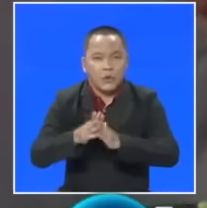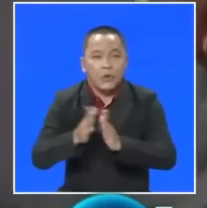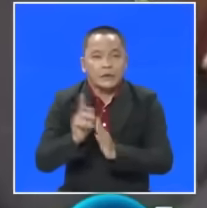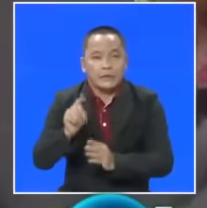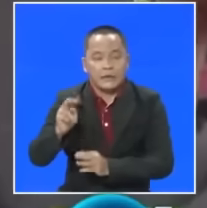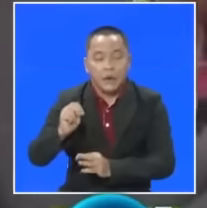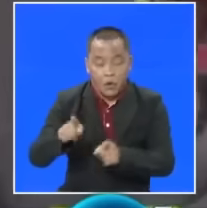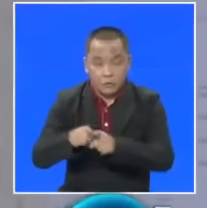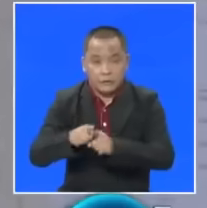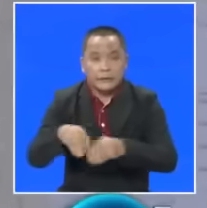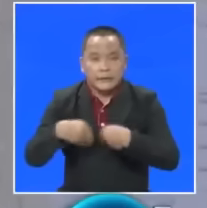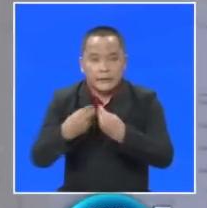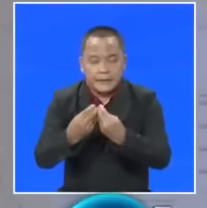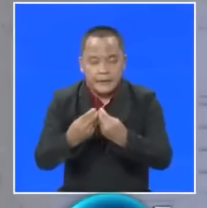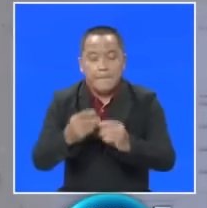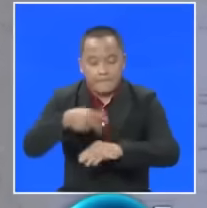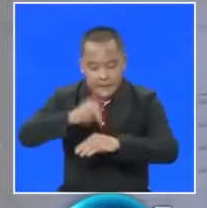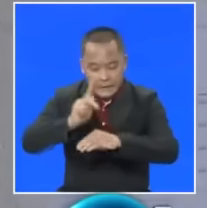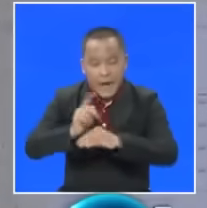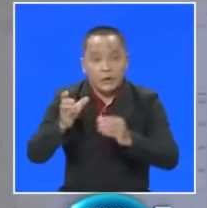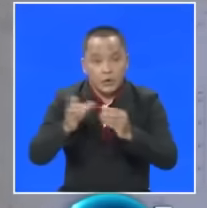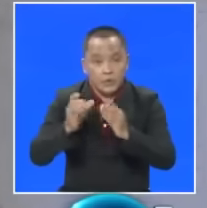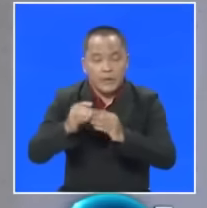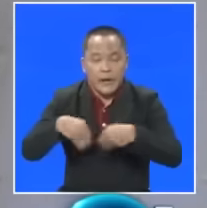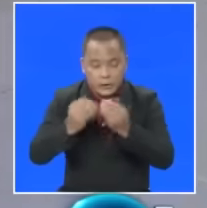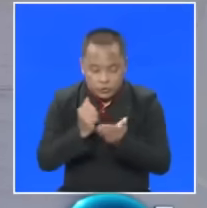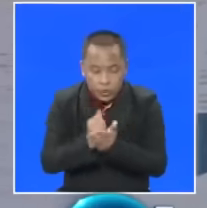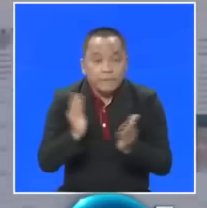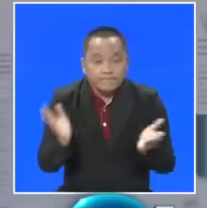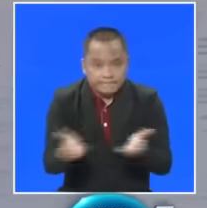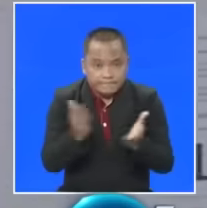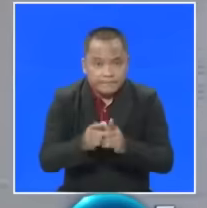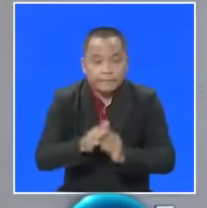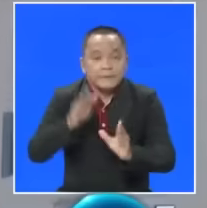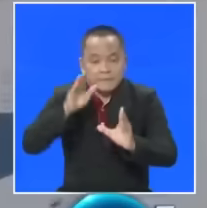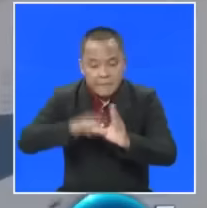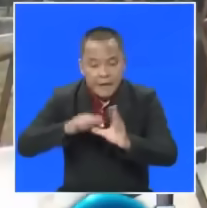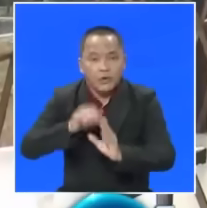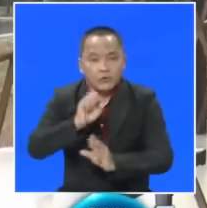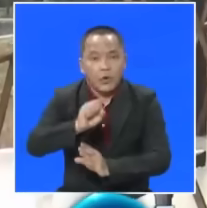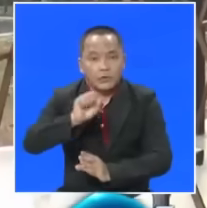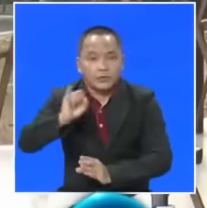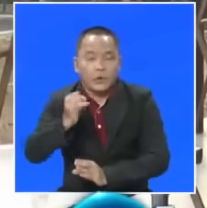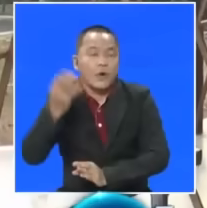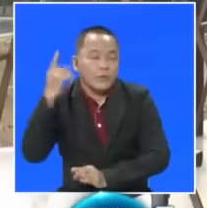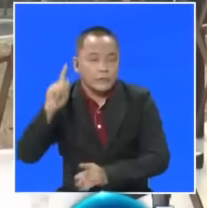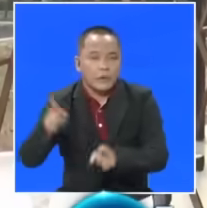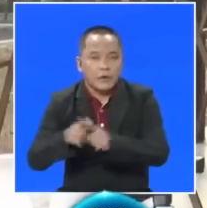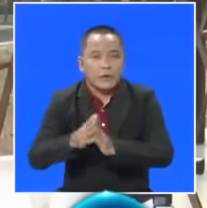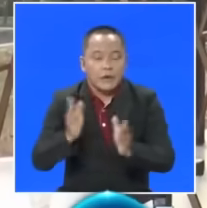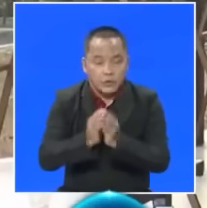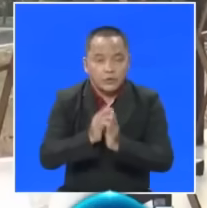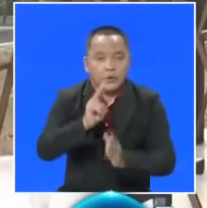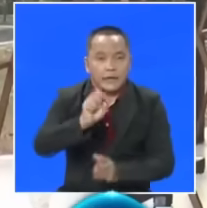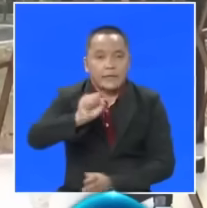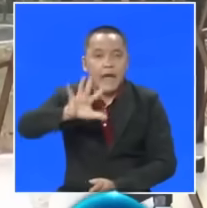ายธนาธรจึงรุ่งเรืองกิจประธานคณะก้าวหน้าให้การสนับสนุนและลงพื้นที่ช่วยหาเสียงด้วยตนเองได้จำนวน